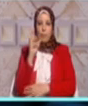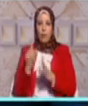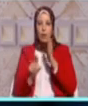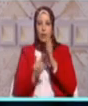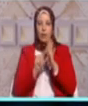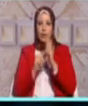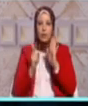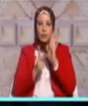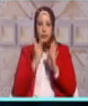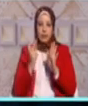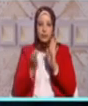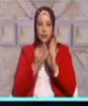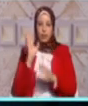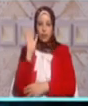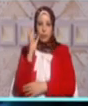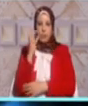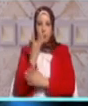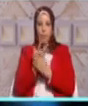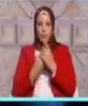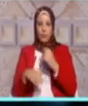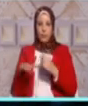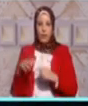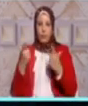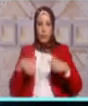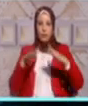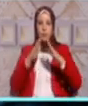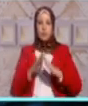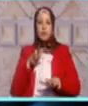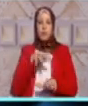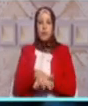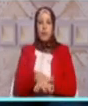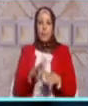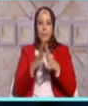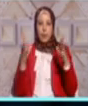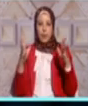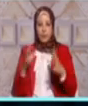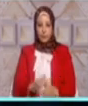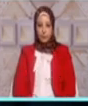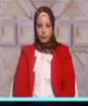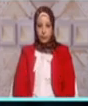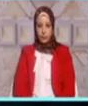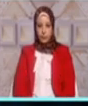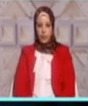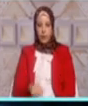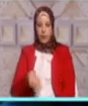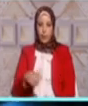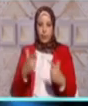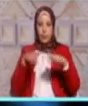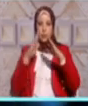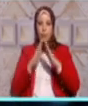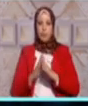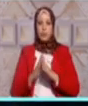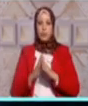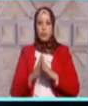والجيل الثالث الحقيقة اللي ابتدوا أن هم يندمجوا بشكل كبير جدا في مصر، ابتدوا من